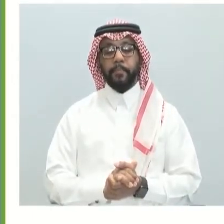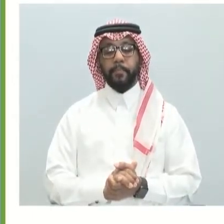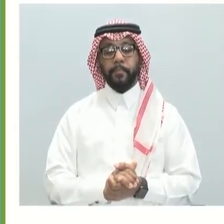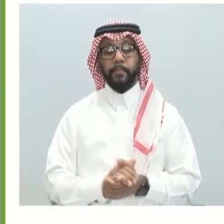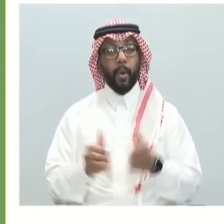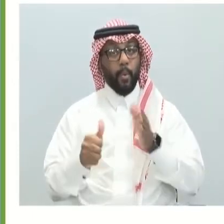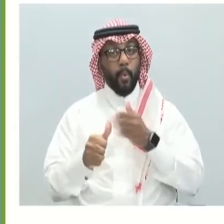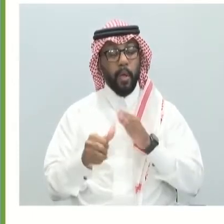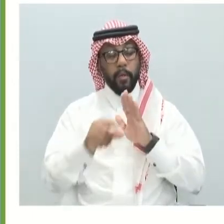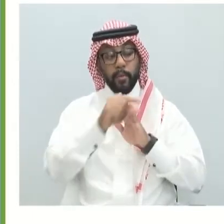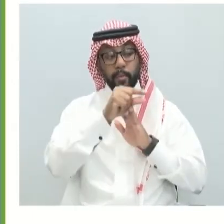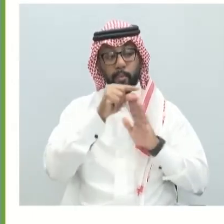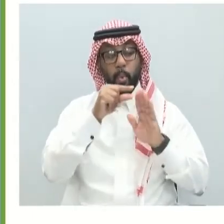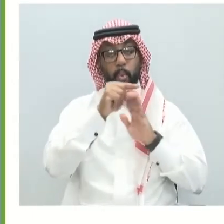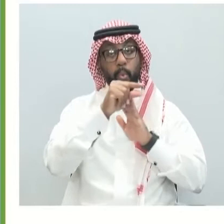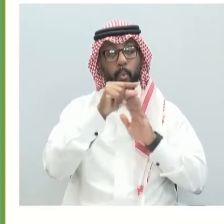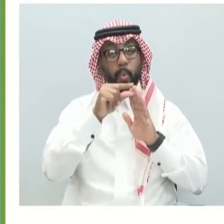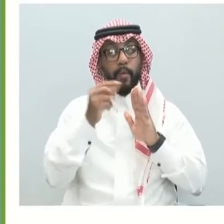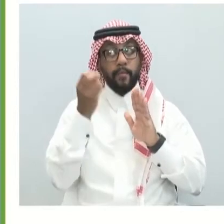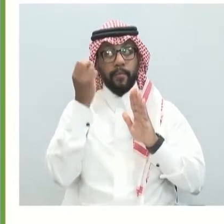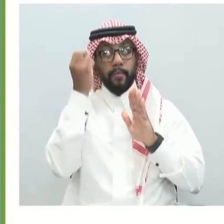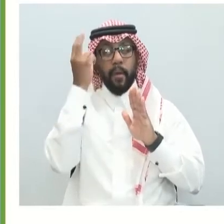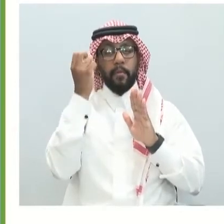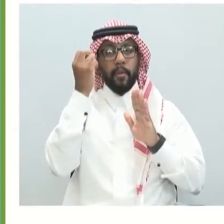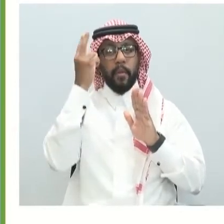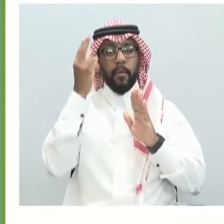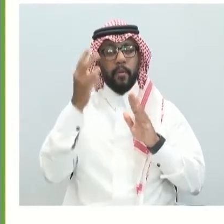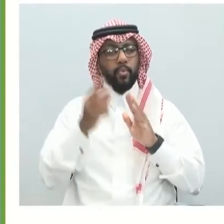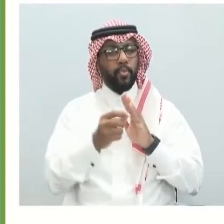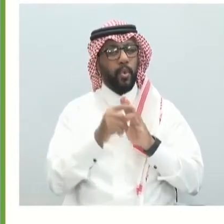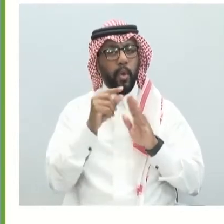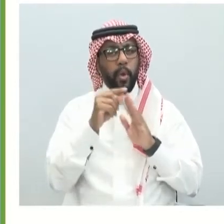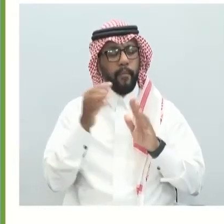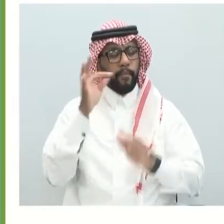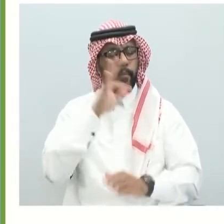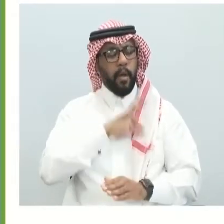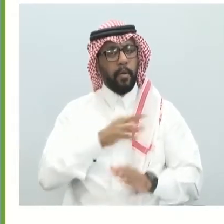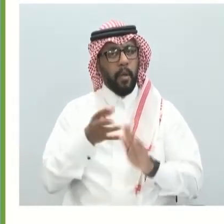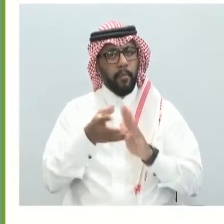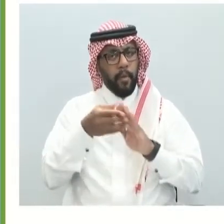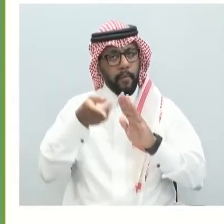احدث الفكره الرئيسه لكل فكره من بين الافكار الاتيه